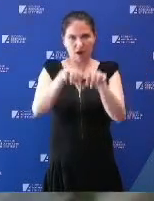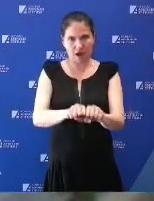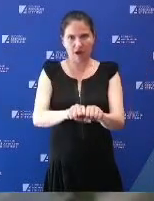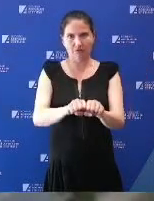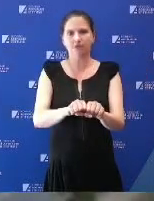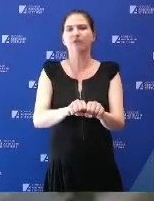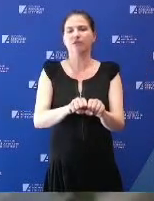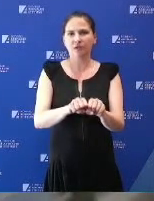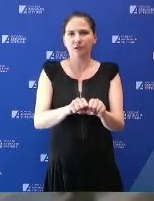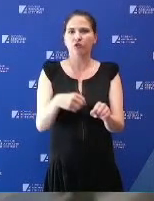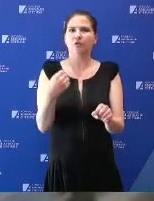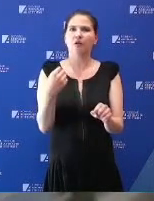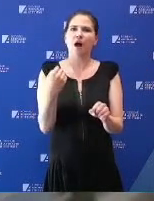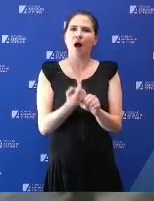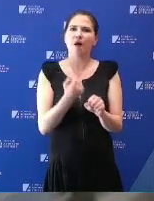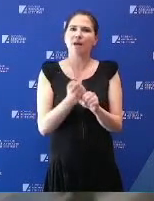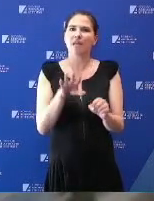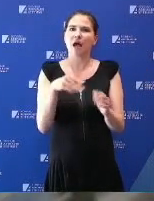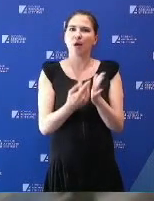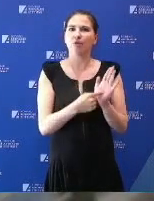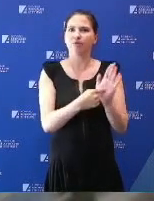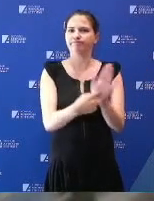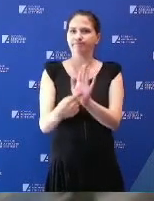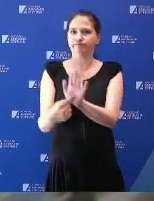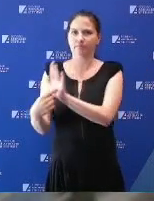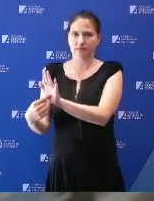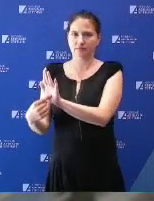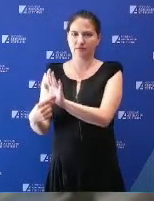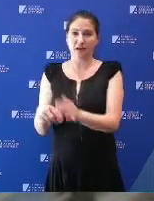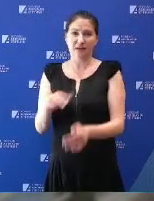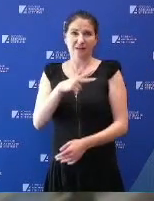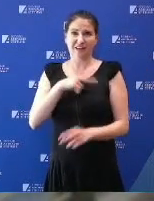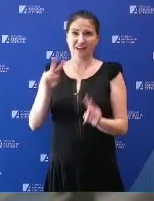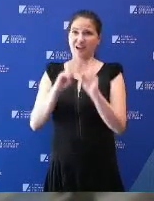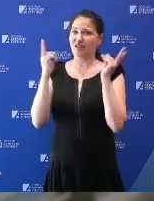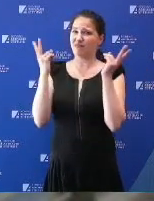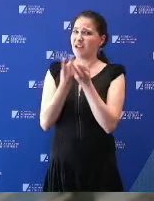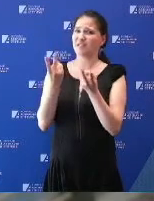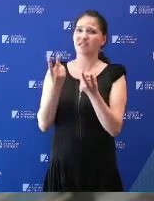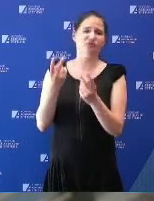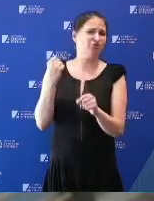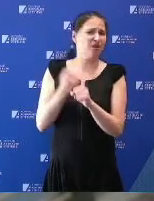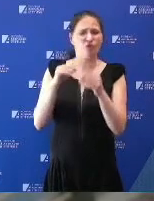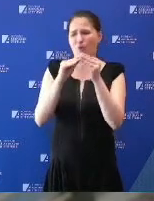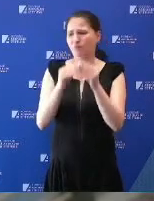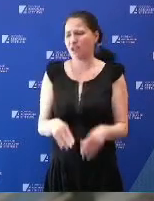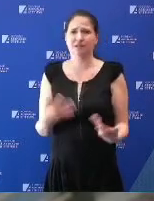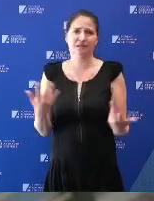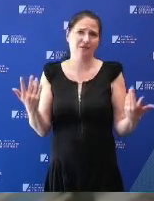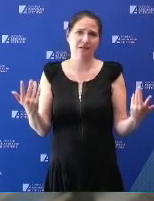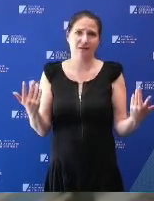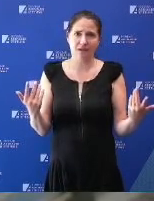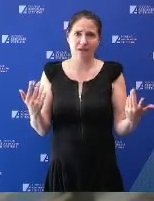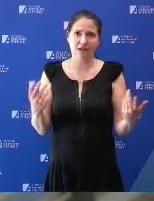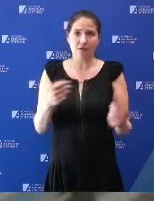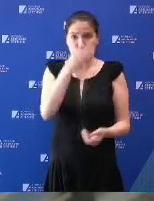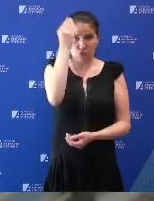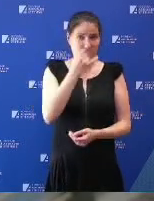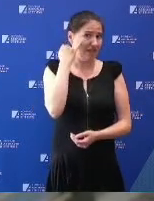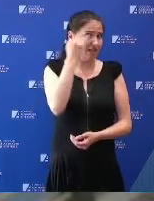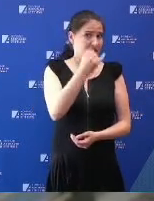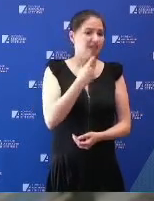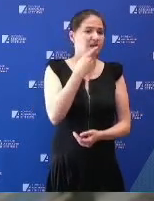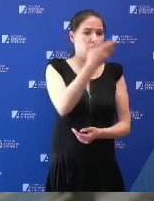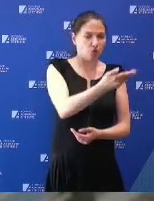vorschlagen. Die reale Welt ist jedoch immer komplexer und fällt sich nicht immer so, wie die KI es vorhersagt.